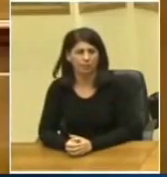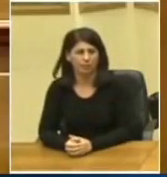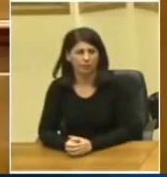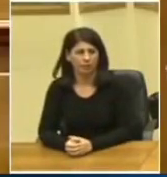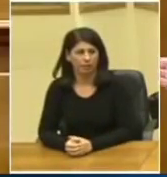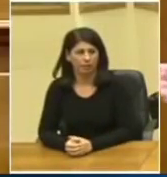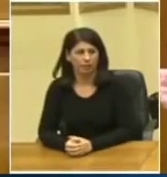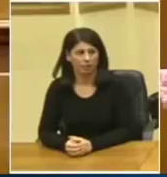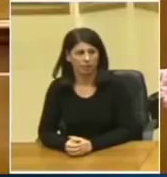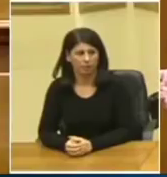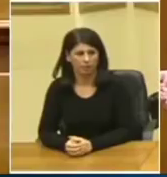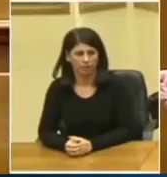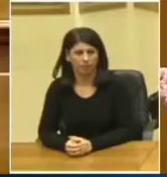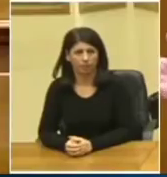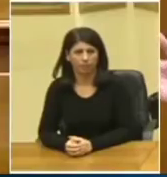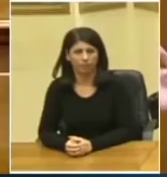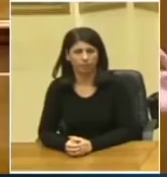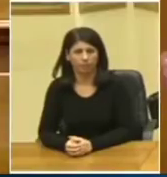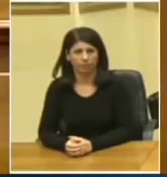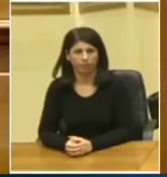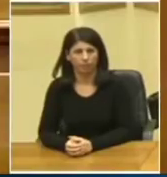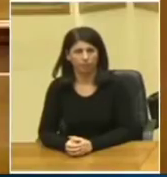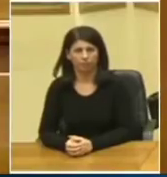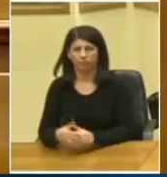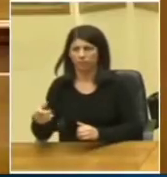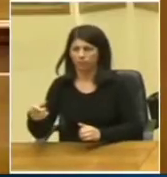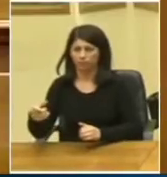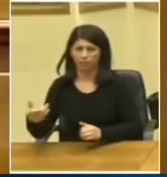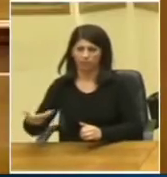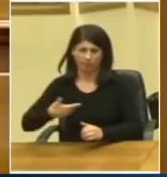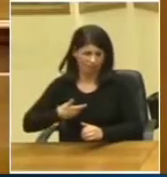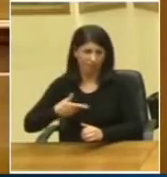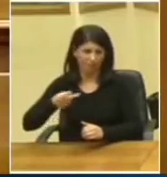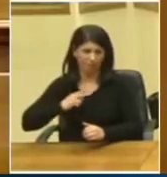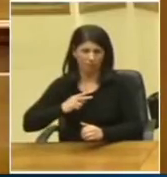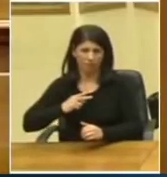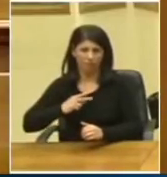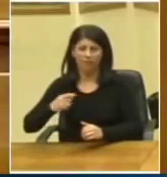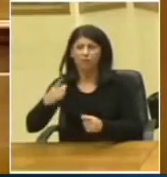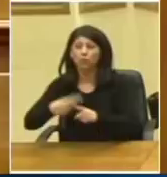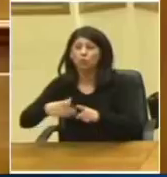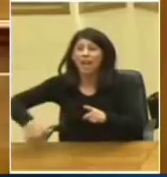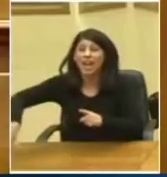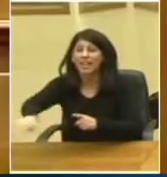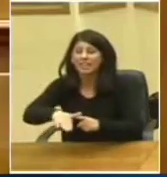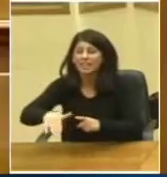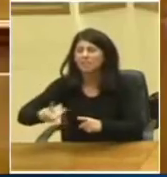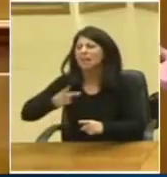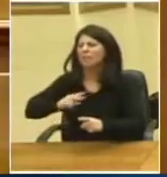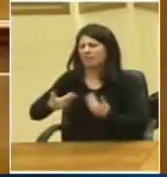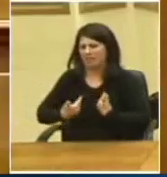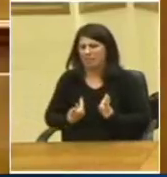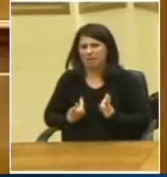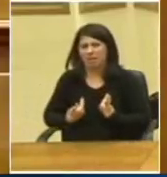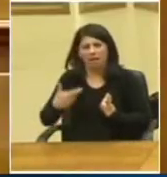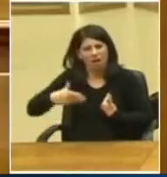Τις απαντήσεις θα τις δώσετε αργότερα. Δεν είναι σε μένα οι απαντήσεις. Είναι απέναντι στον ελληνικό λαό. Εκεί χρωστάτε απαντήσεις και απέναντι και